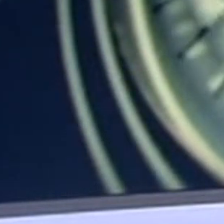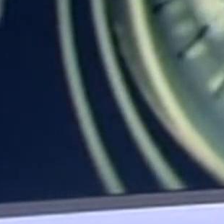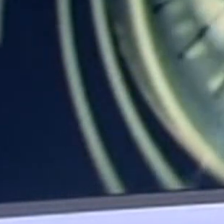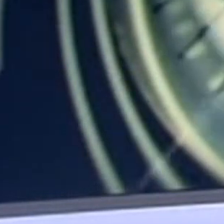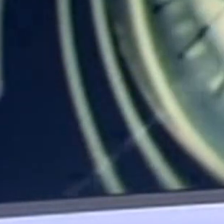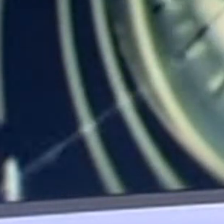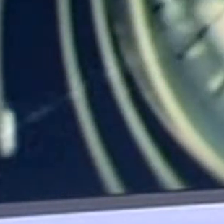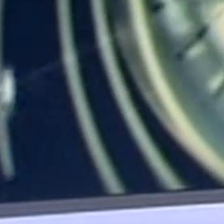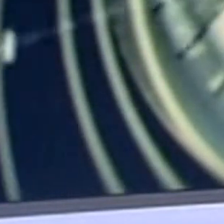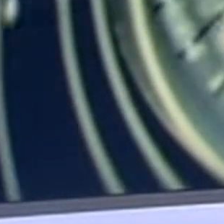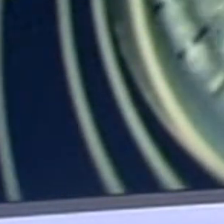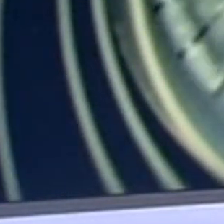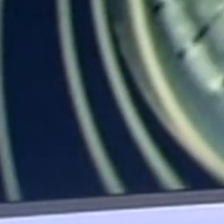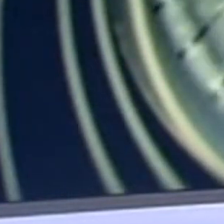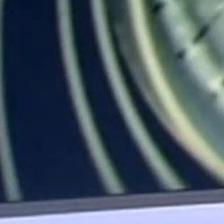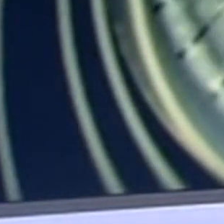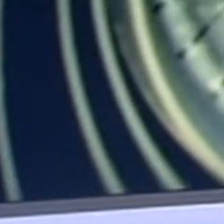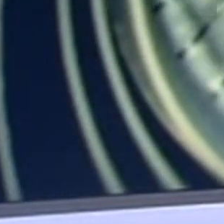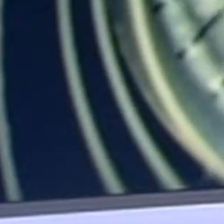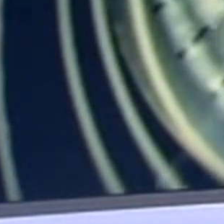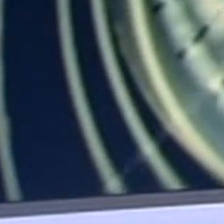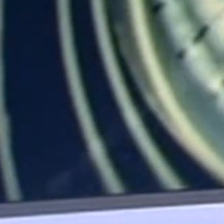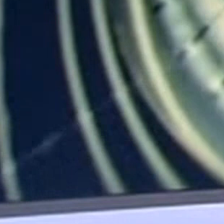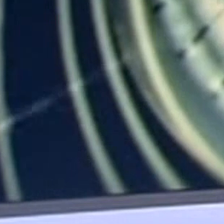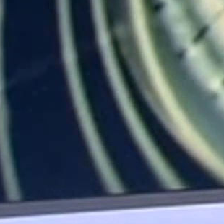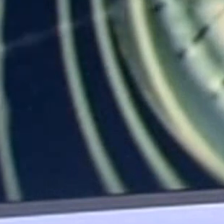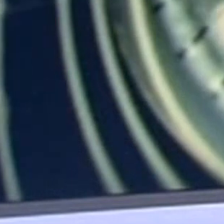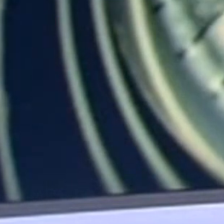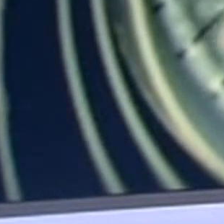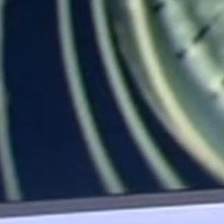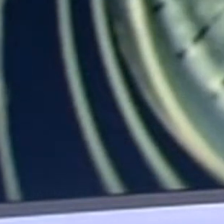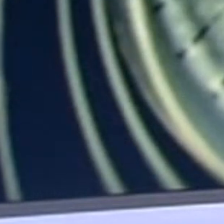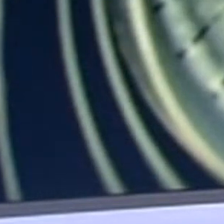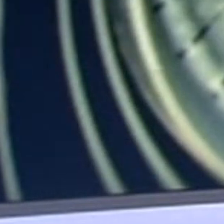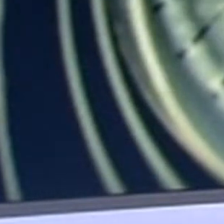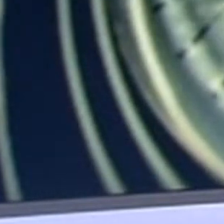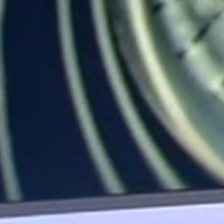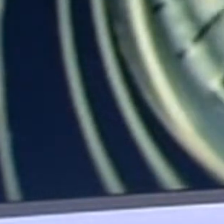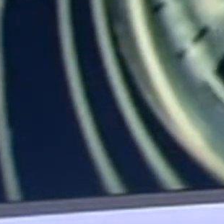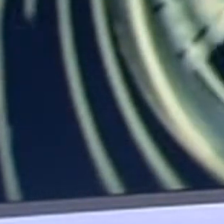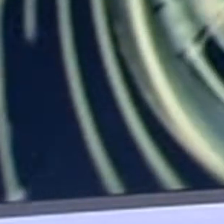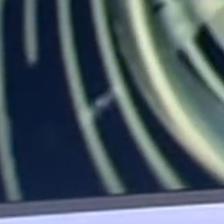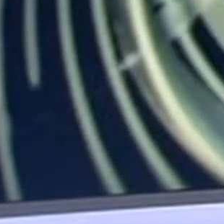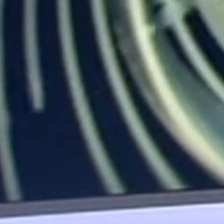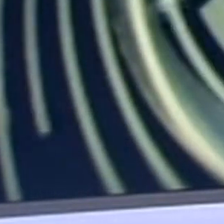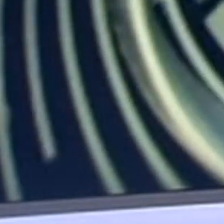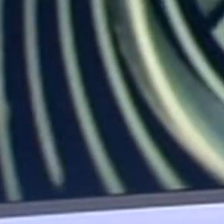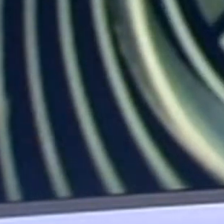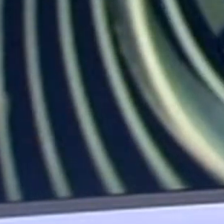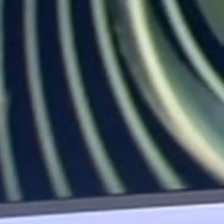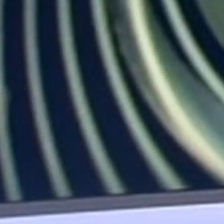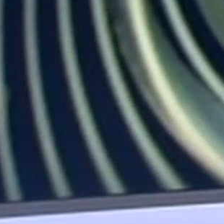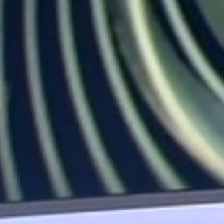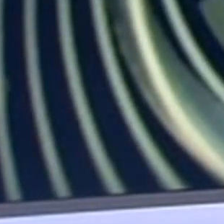لمنظمة الجمارك العالمية ومنظمة التجارة الدولية في القاهرة، ويناقش عددا من الموضوعات